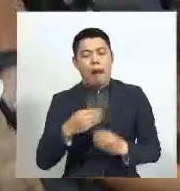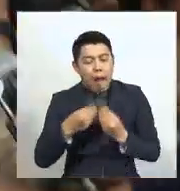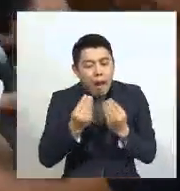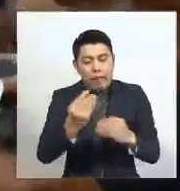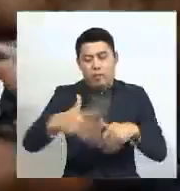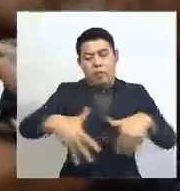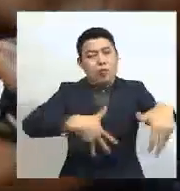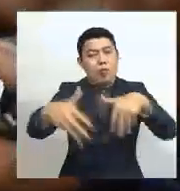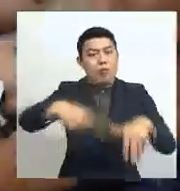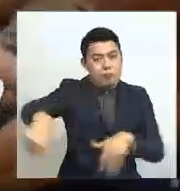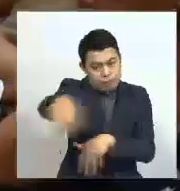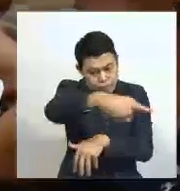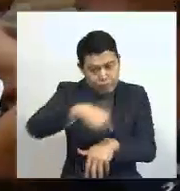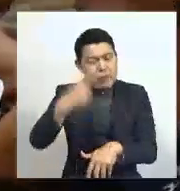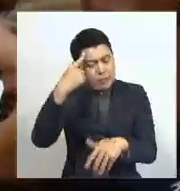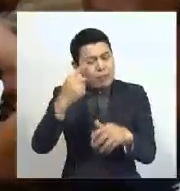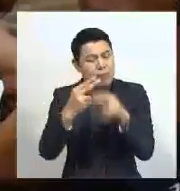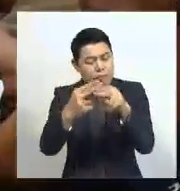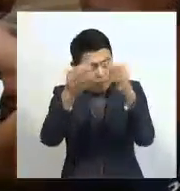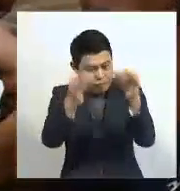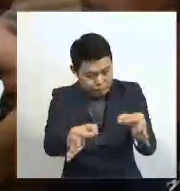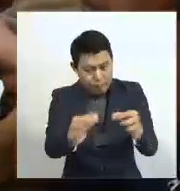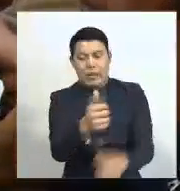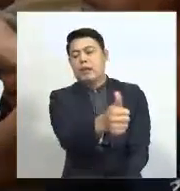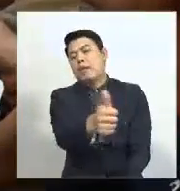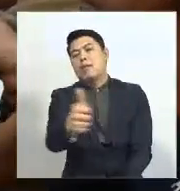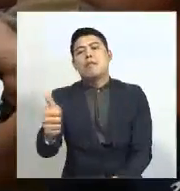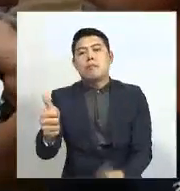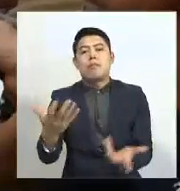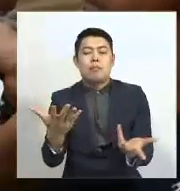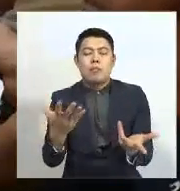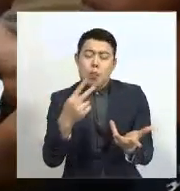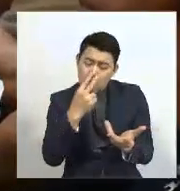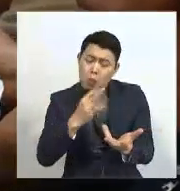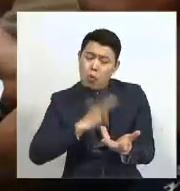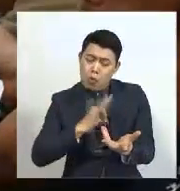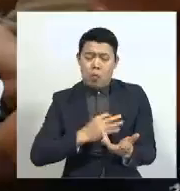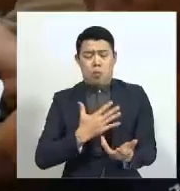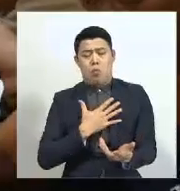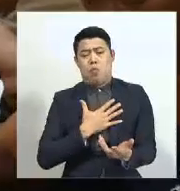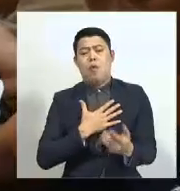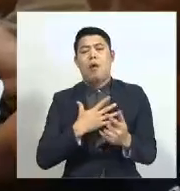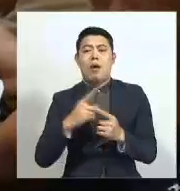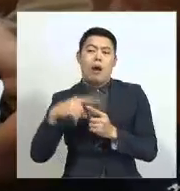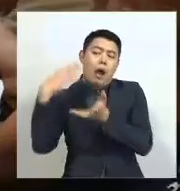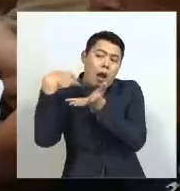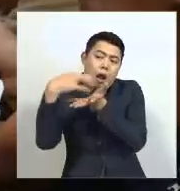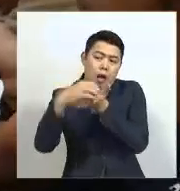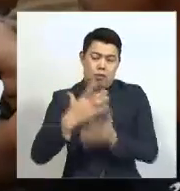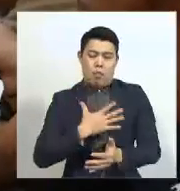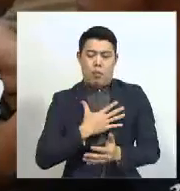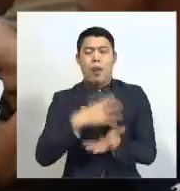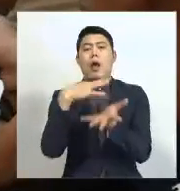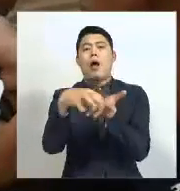แม่พี่น้องประชาชนตัดสินใจเองน่าจะดีที่สุดนะครับลองฟังคำแถลงความคิดเห็นของผมในวัน